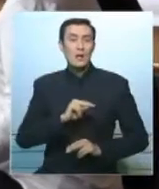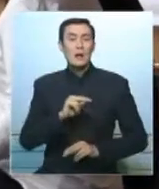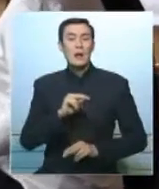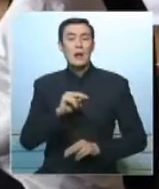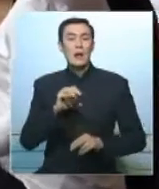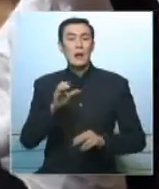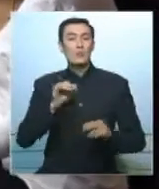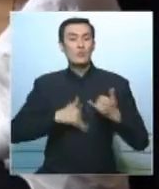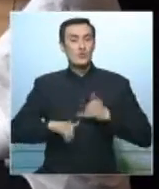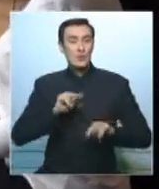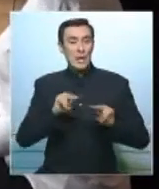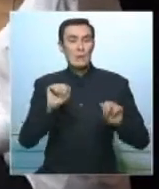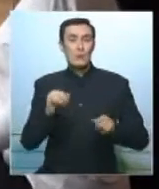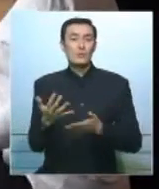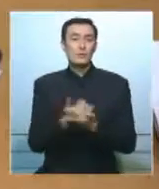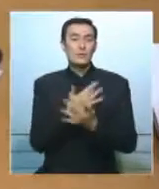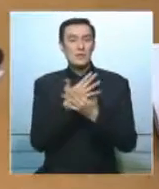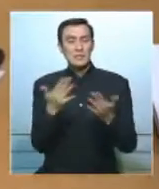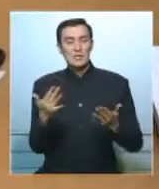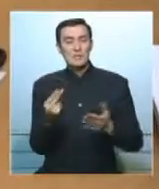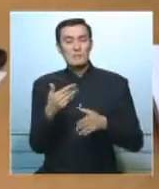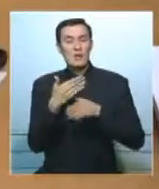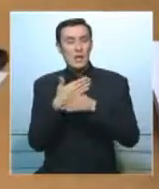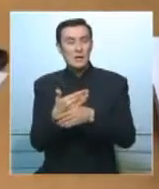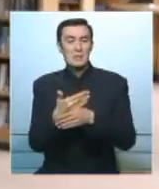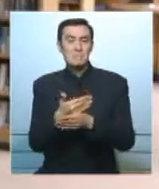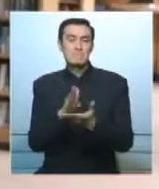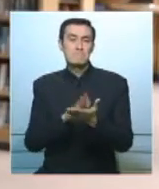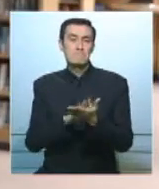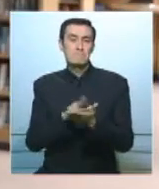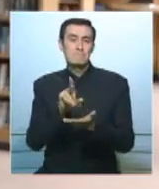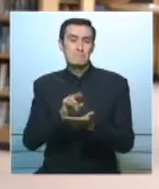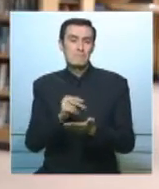работники образования могут получить различные гранты и премии.